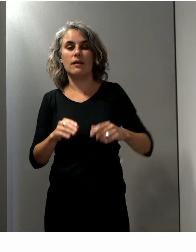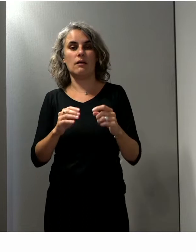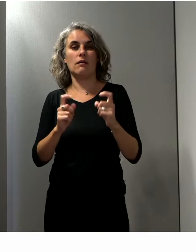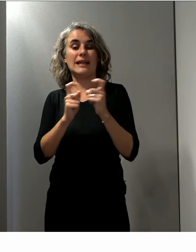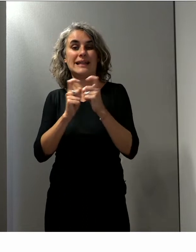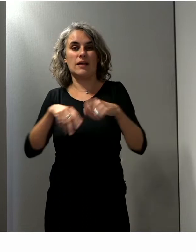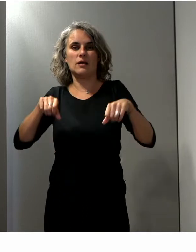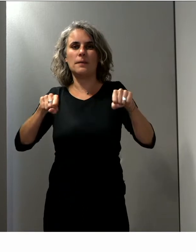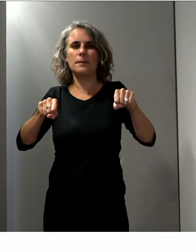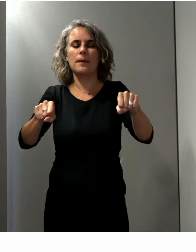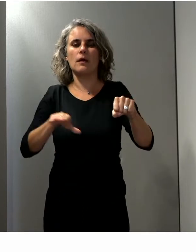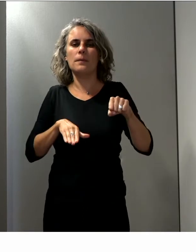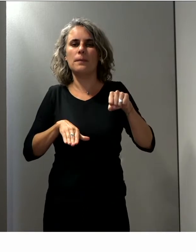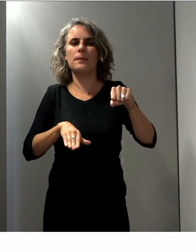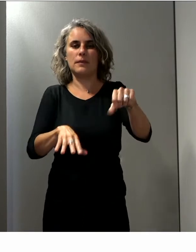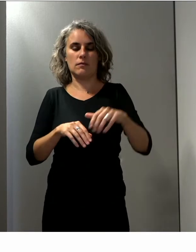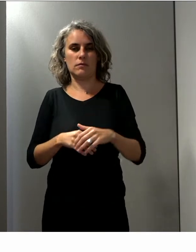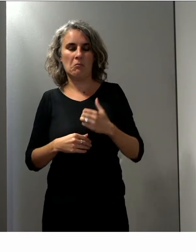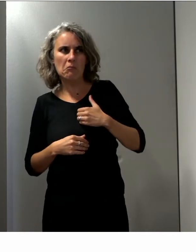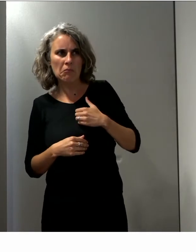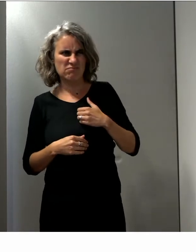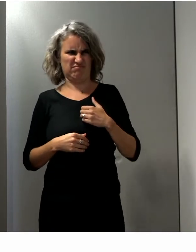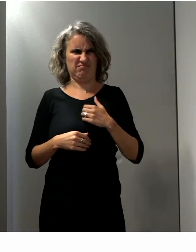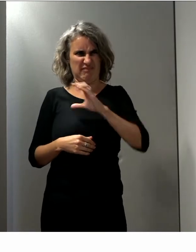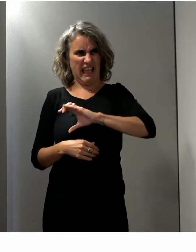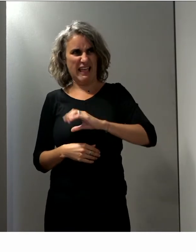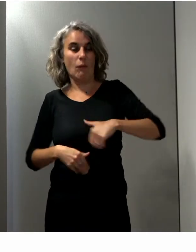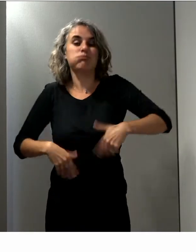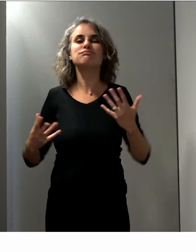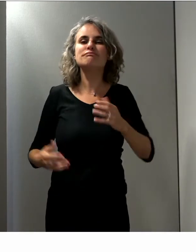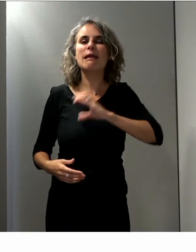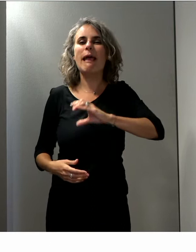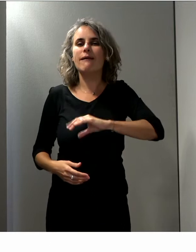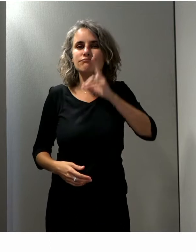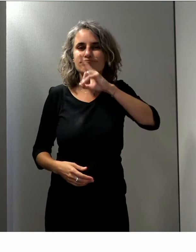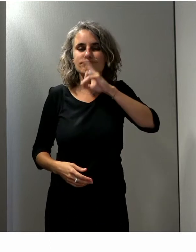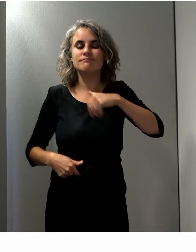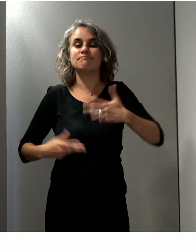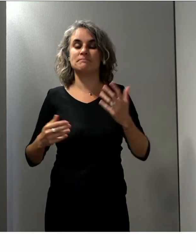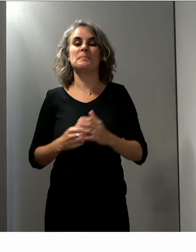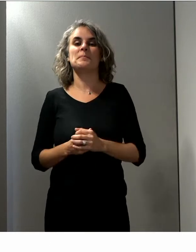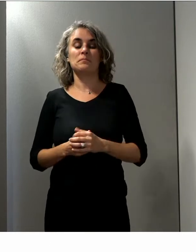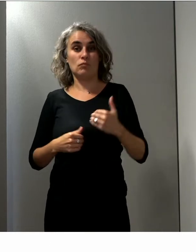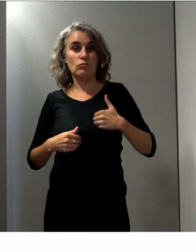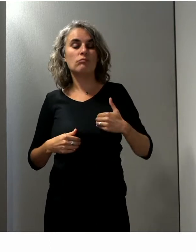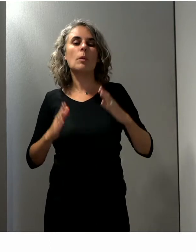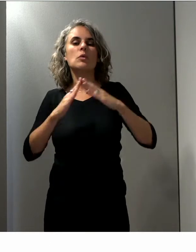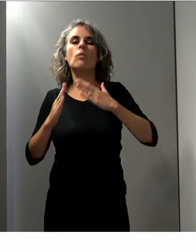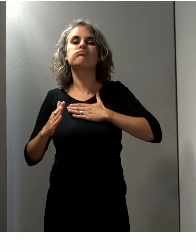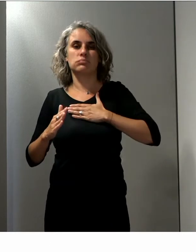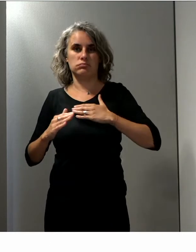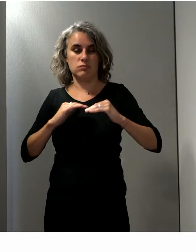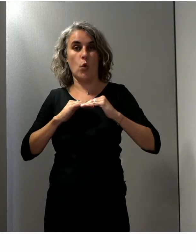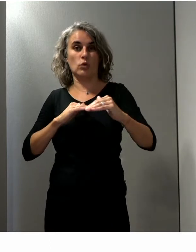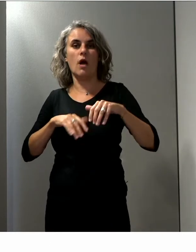électrique. Je ne savais pas trop comment ça allait se passer, mais j'ai trouvé que le concept était très chouette. Je l'ai essayé en fait en bas de chez moi, où il y a plein de